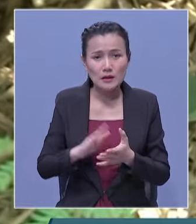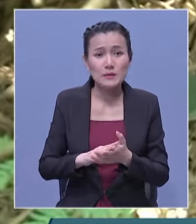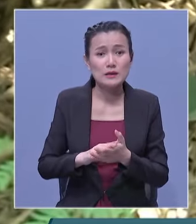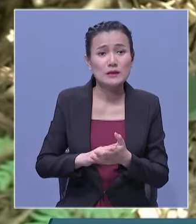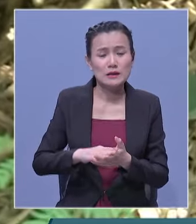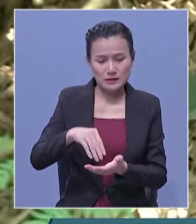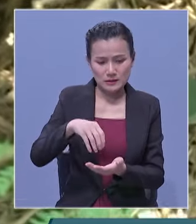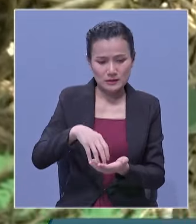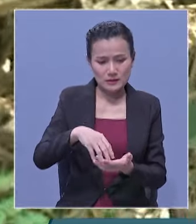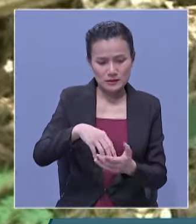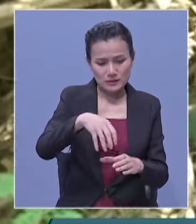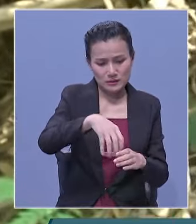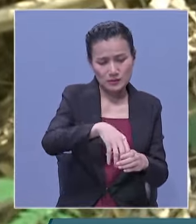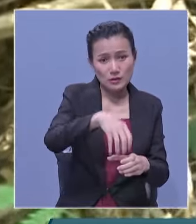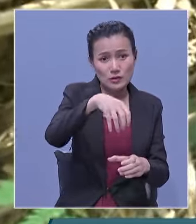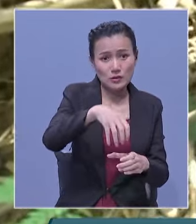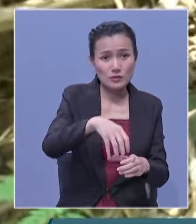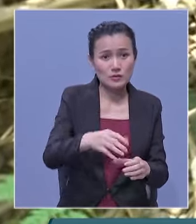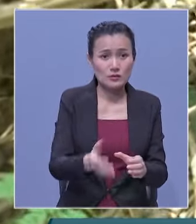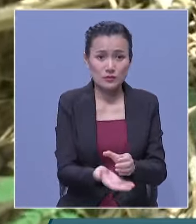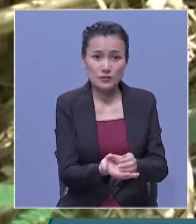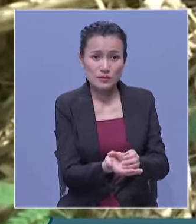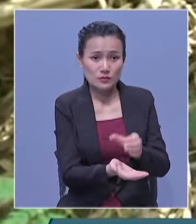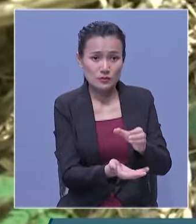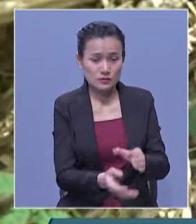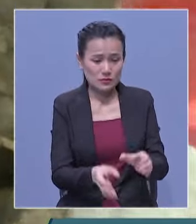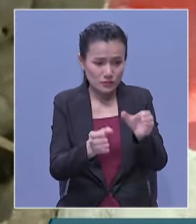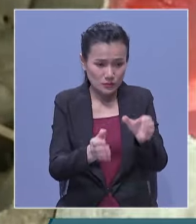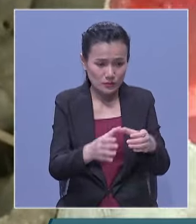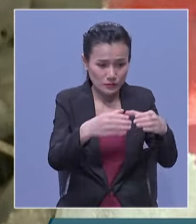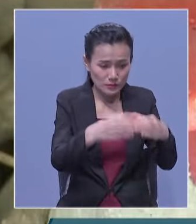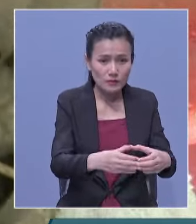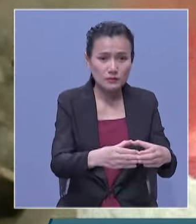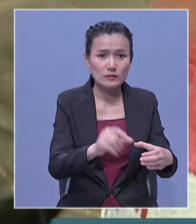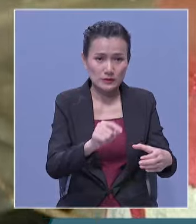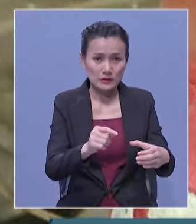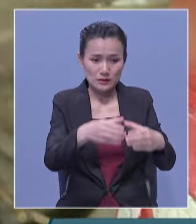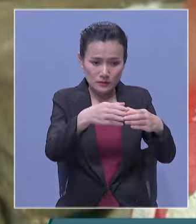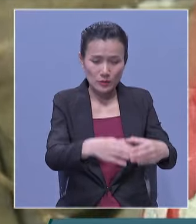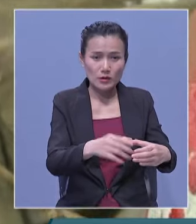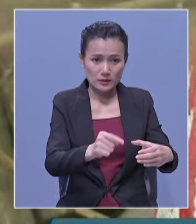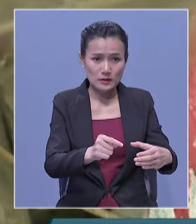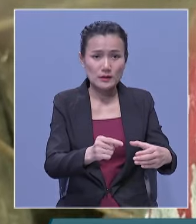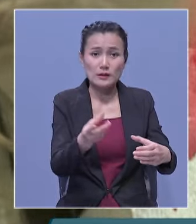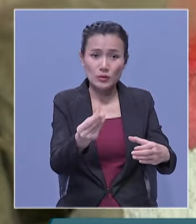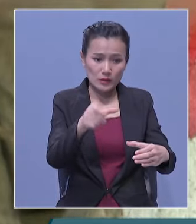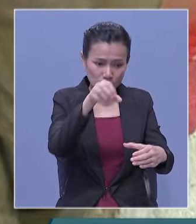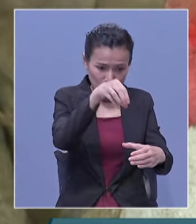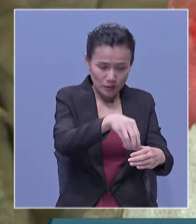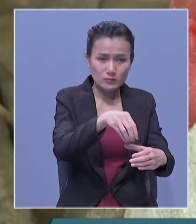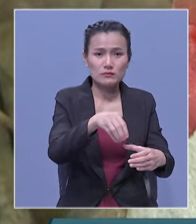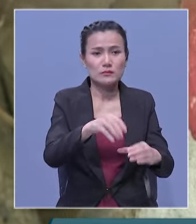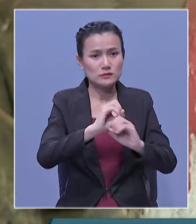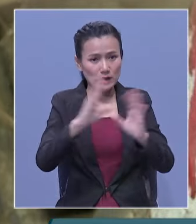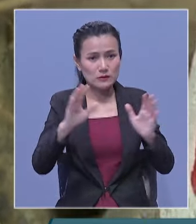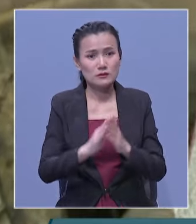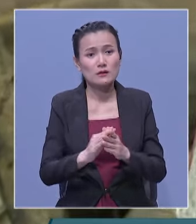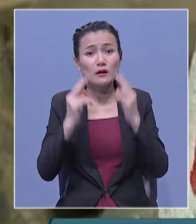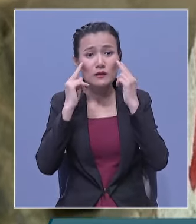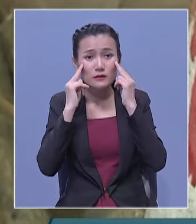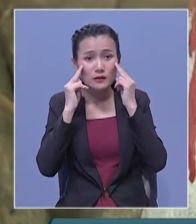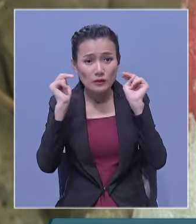ปตามพระราชกฤษฎีกาที่ผ่านมติมาทุกเรื่องแล้วและยืนยันความชัดเจนถูกต้องส่วนกรณีที่นายเศรษฐาทวีสินนายกรัฐ